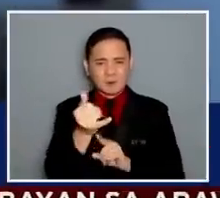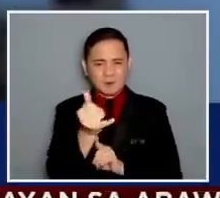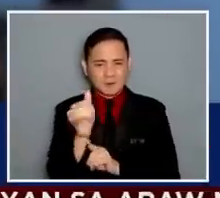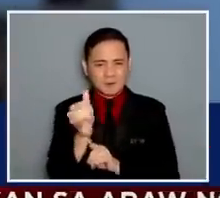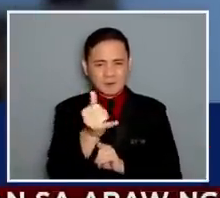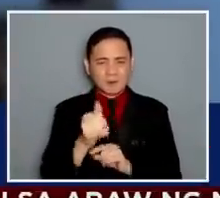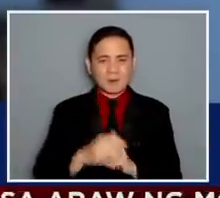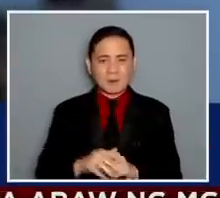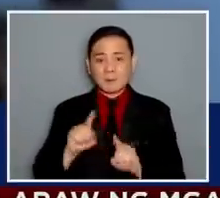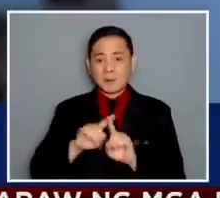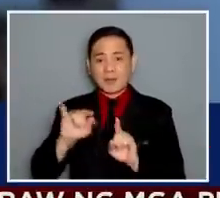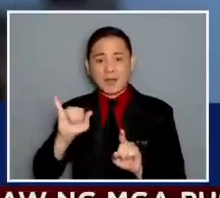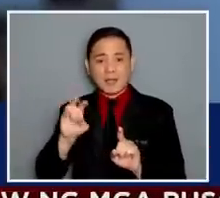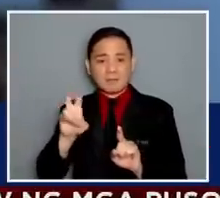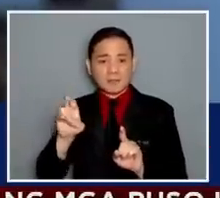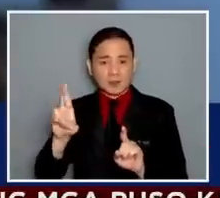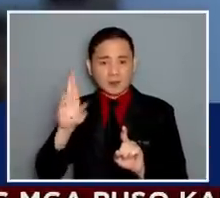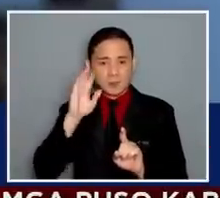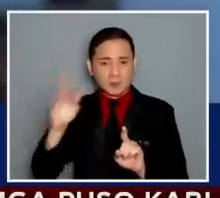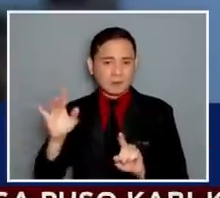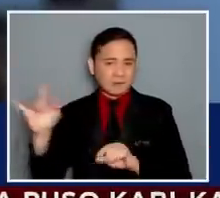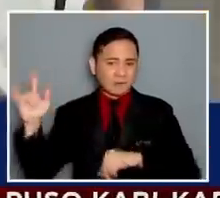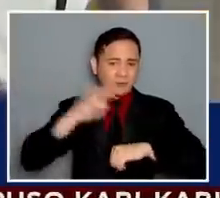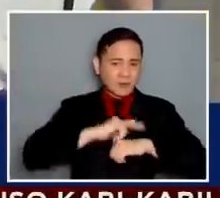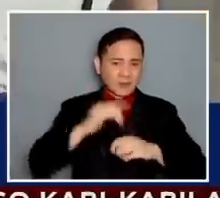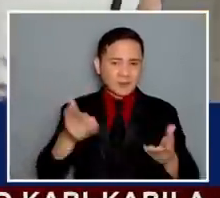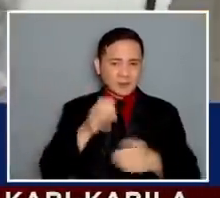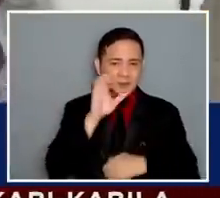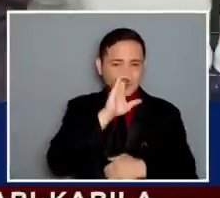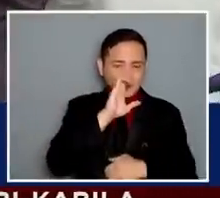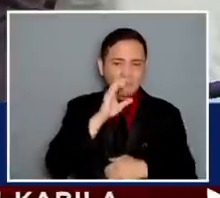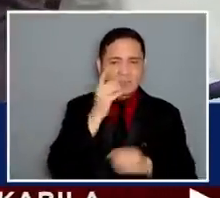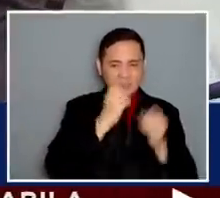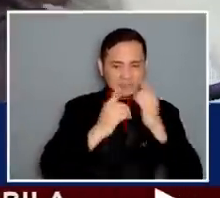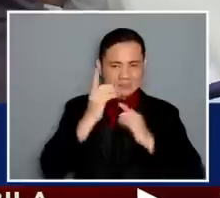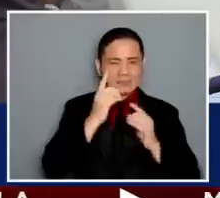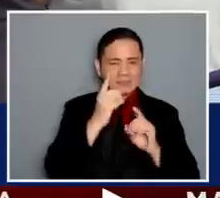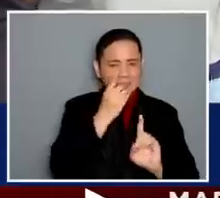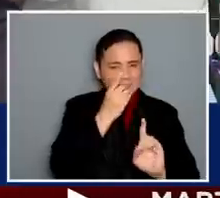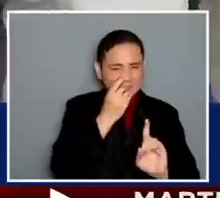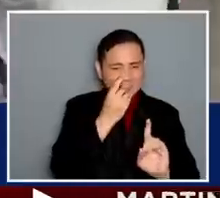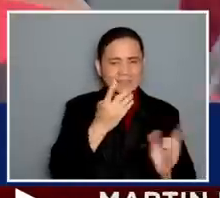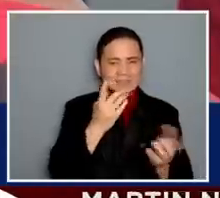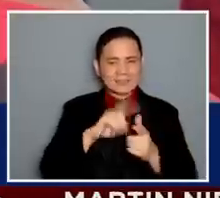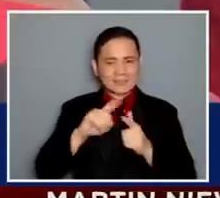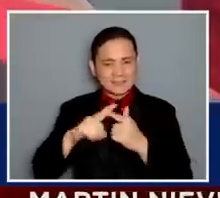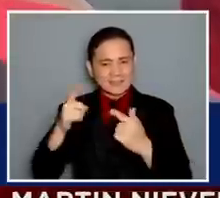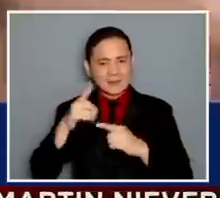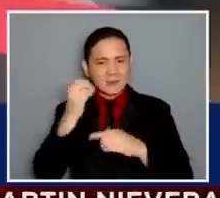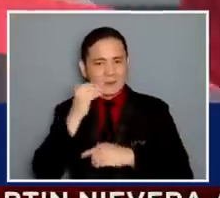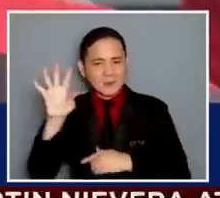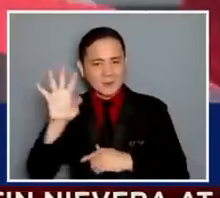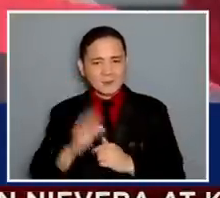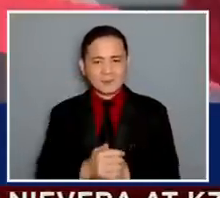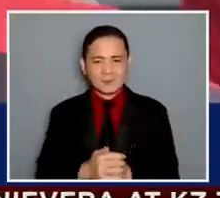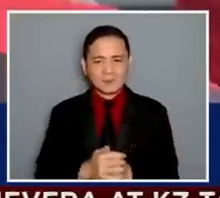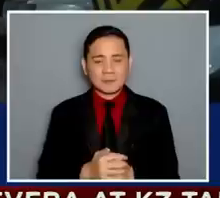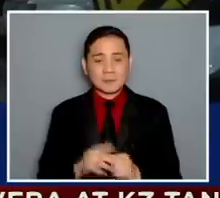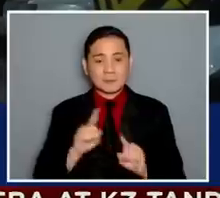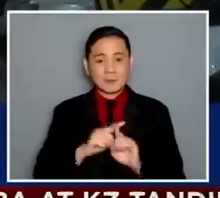is flying here to Cebu to have dinner lang and then fly back. Yeah. Pati si Richard Gutierrez, hindi exempted sa trabaho ngayong